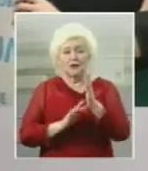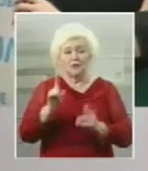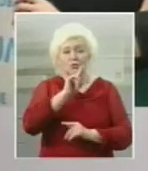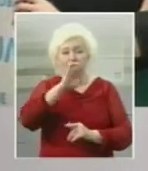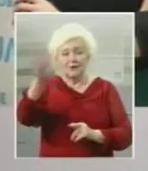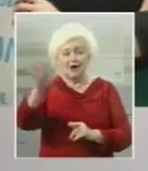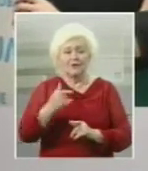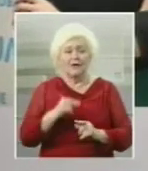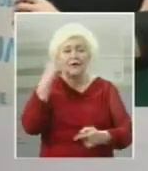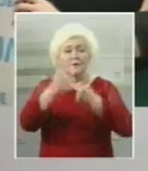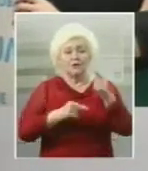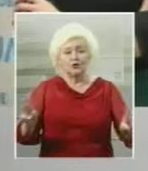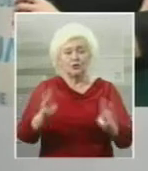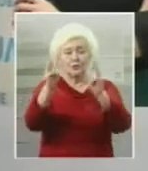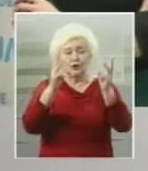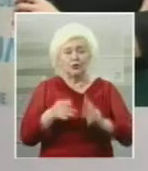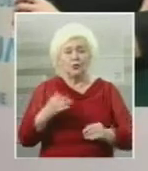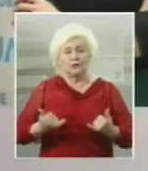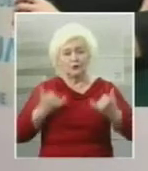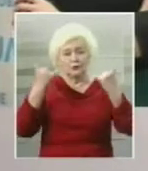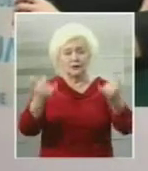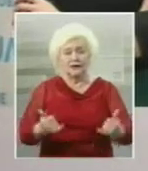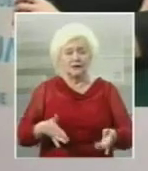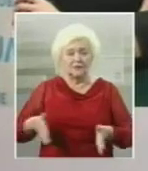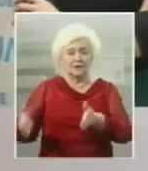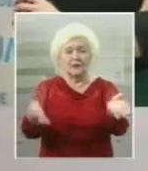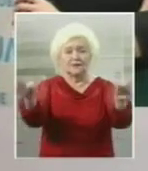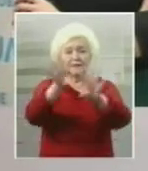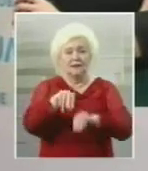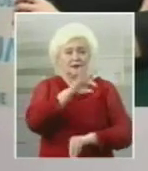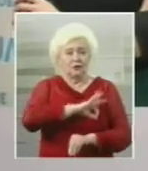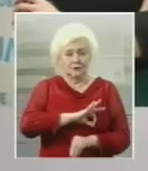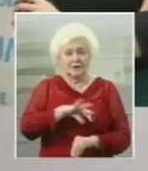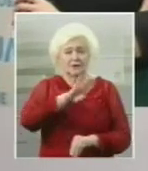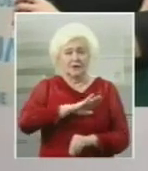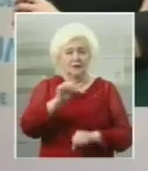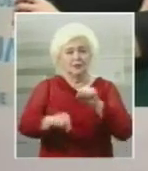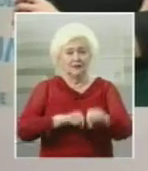хвилиною мовчання вшанують загиблих на дорогах загального користування велосипедистів.